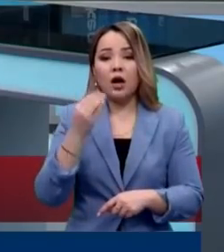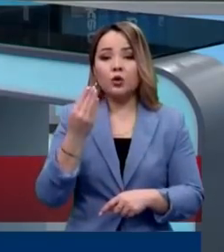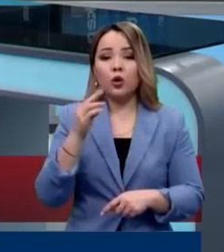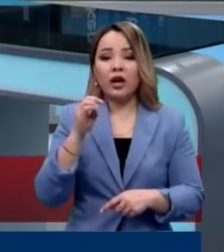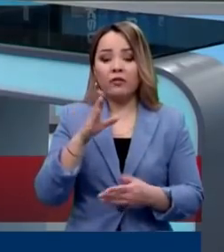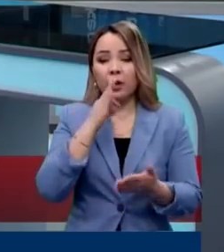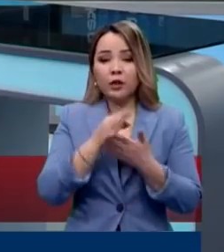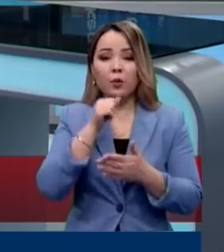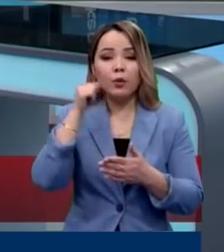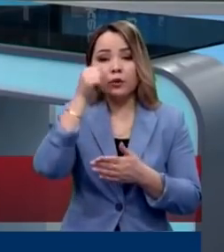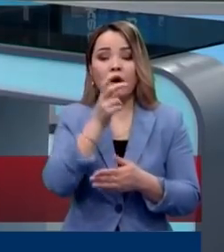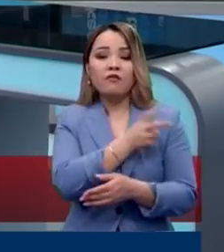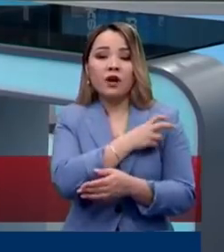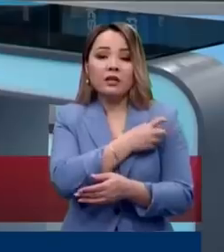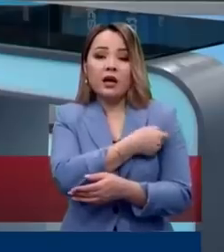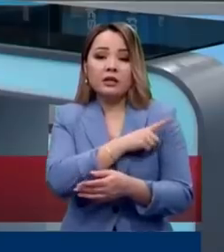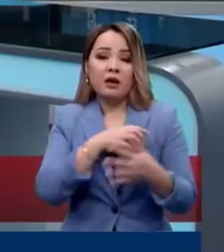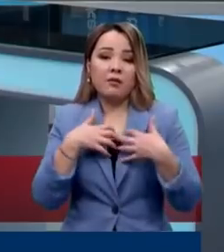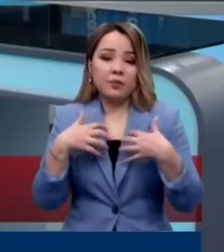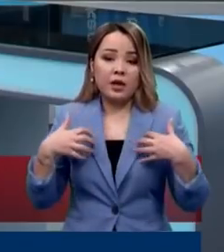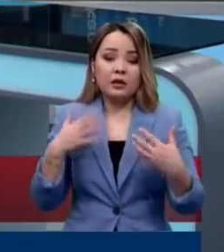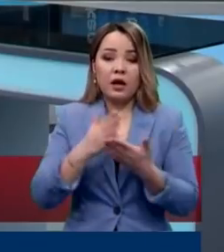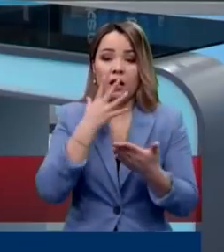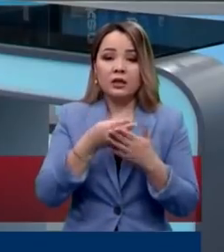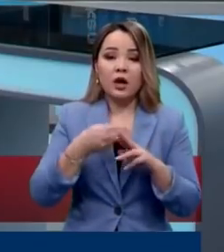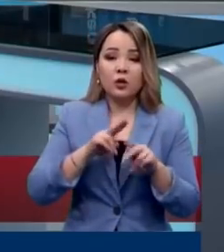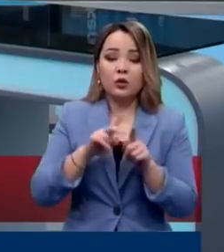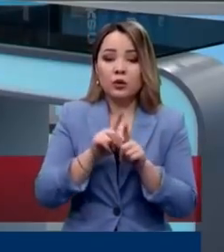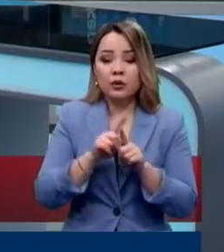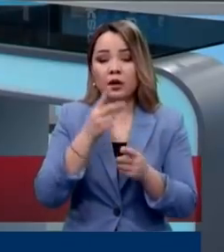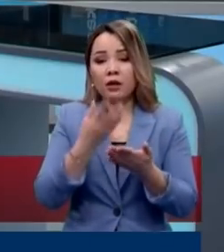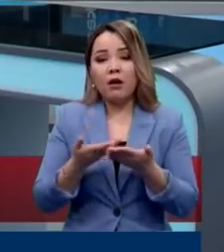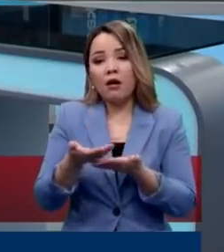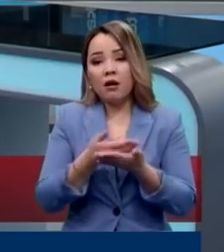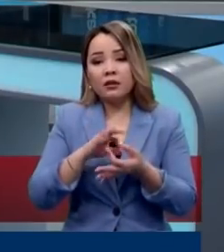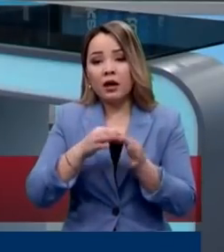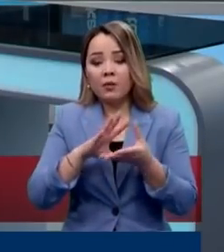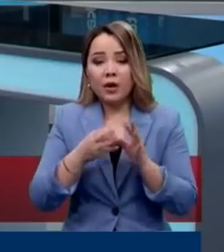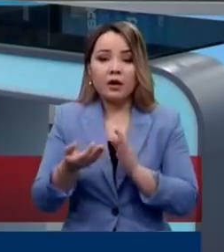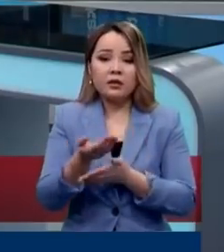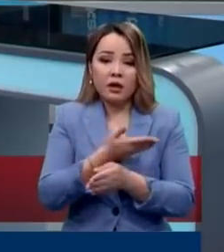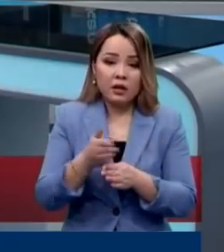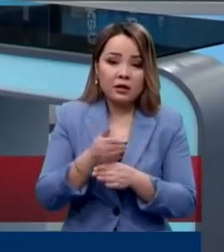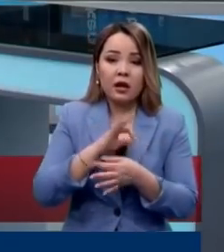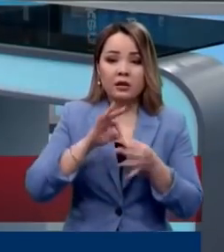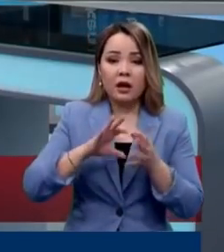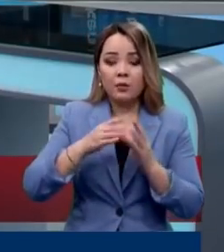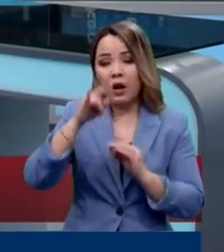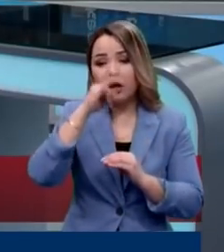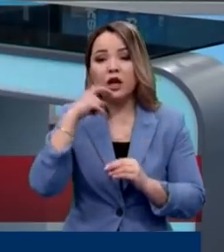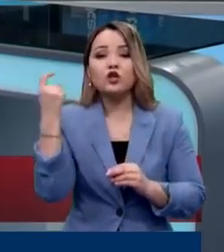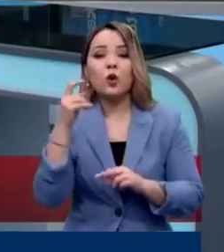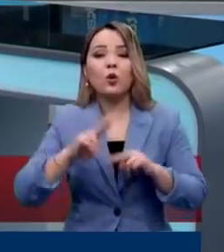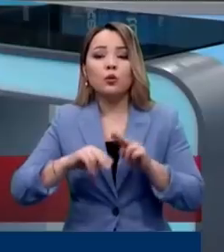Өткен жылғы жағдай елдегі ветеринария саласындағы олқылықтың бәрін сүт бетіне шыққан қаймақтай айқындап берді дейді олар. Өңірлік қазақ